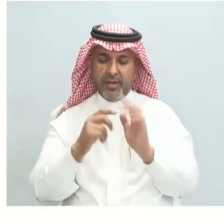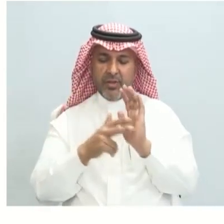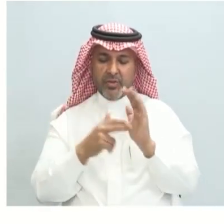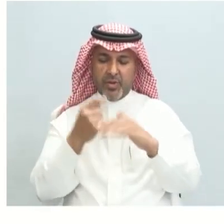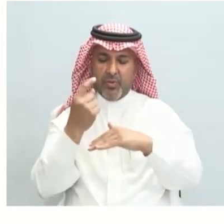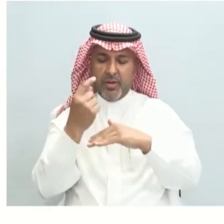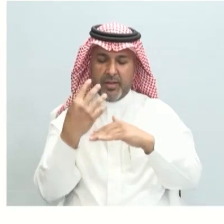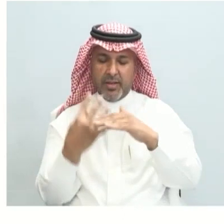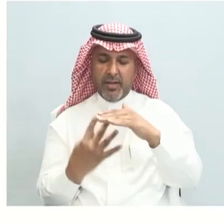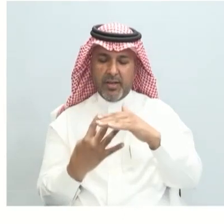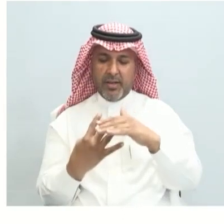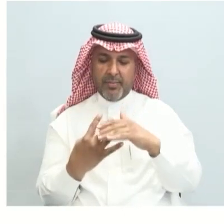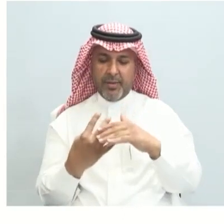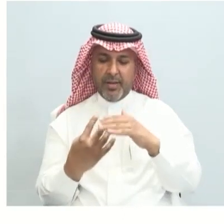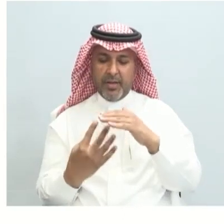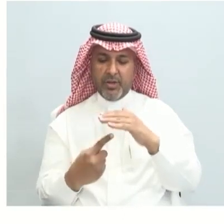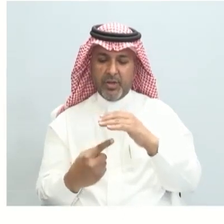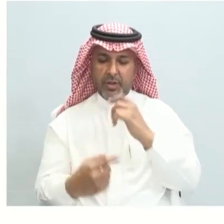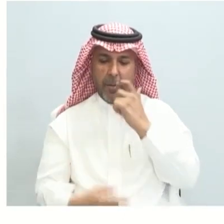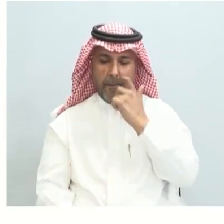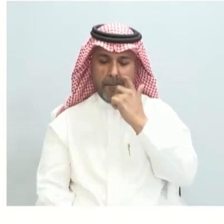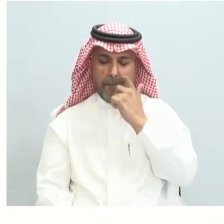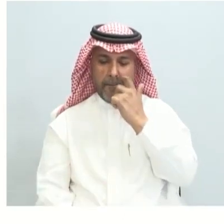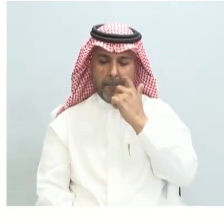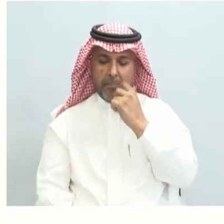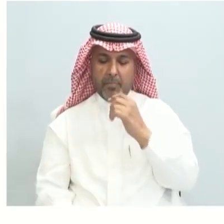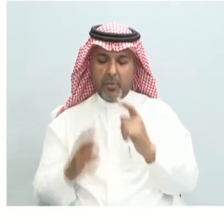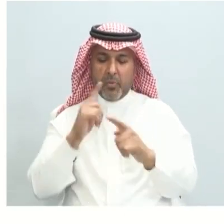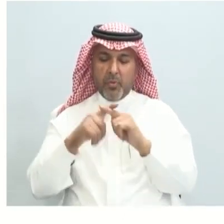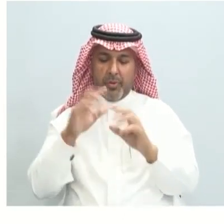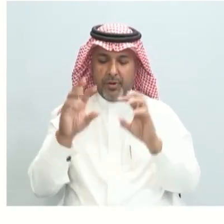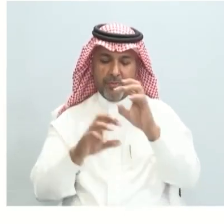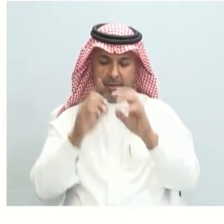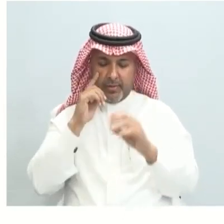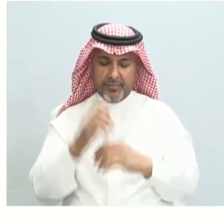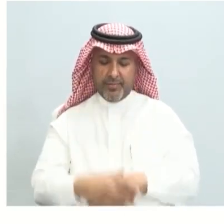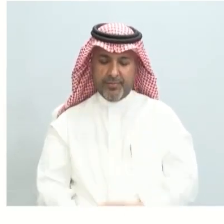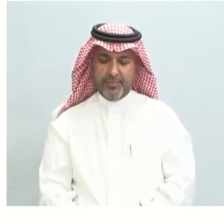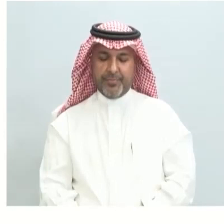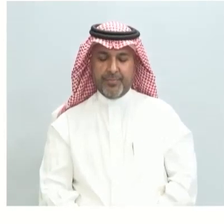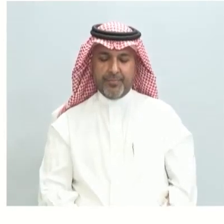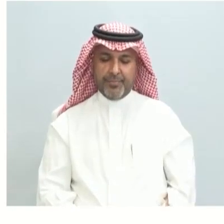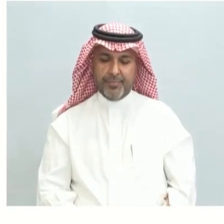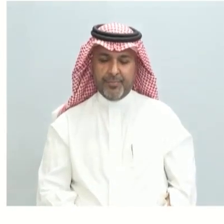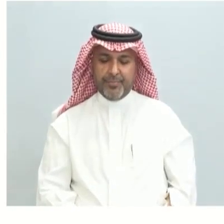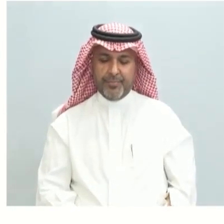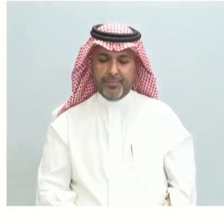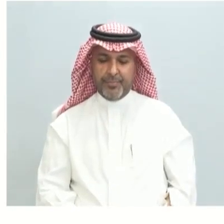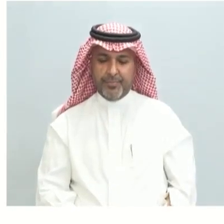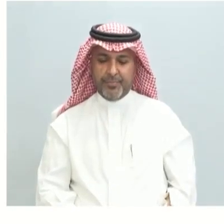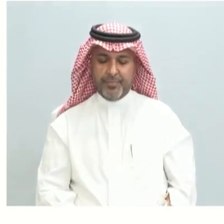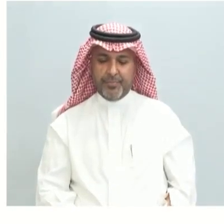1 على 14 أضرب الطرفين في الوسطين، طبعا ممكن نخليها 2 باي يعني احنا المفترض نكتبها على